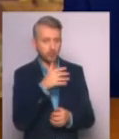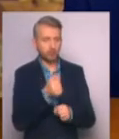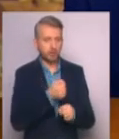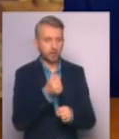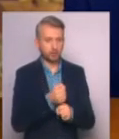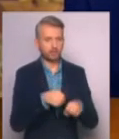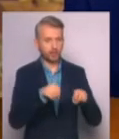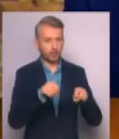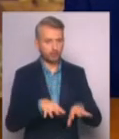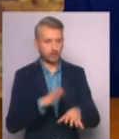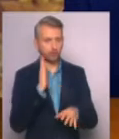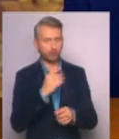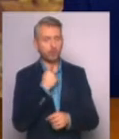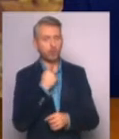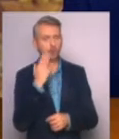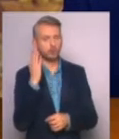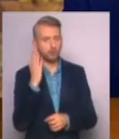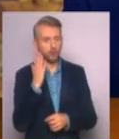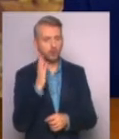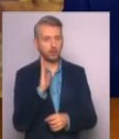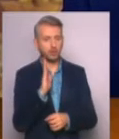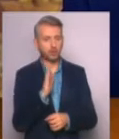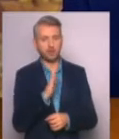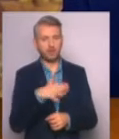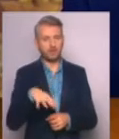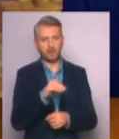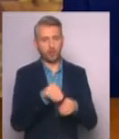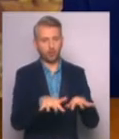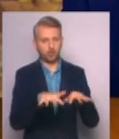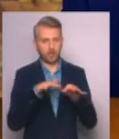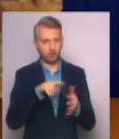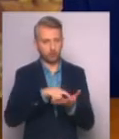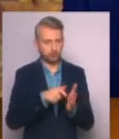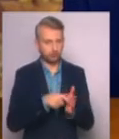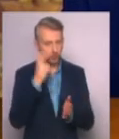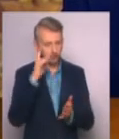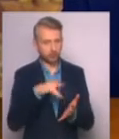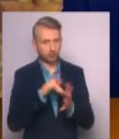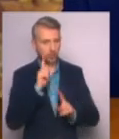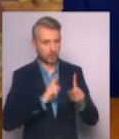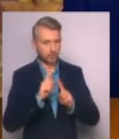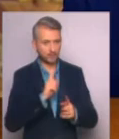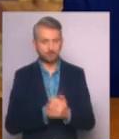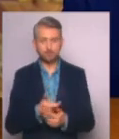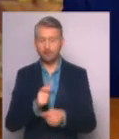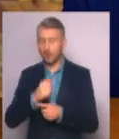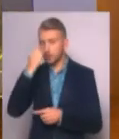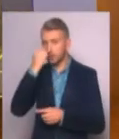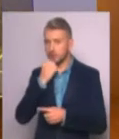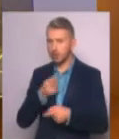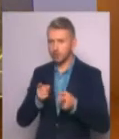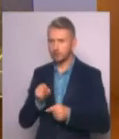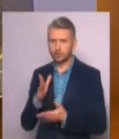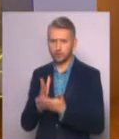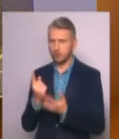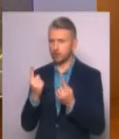напрацьоване рішення буде проголосовано всією залою сесійної Київської міської ради. Так, дуже дякую. Ну, дійсно, тут є